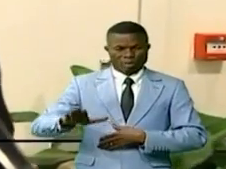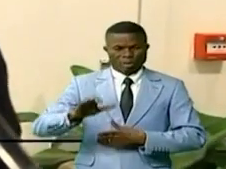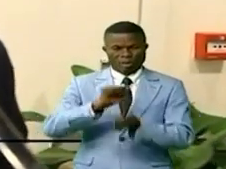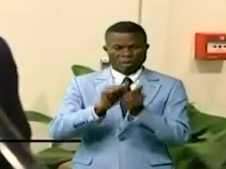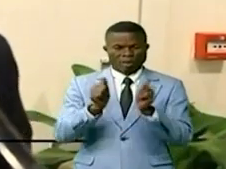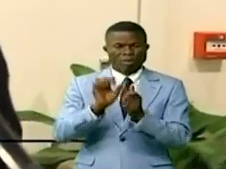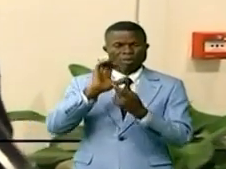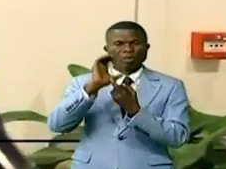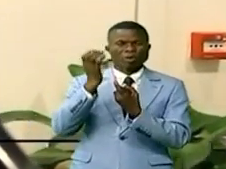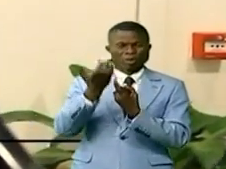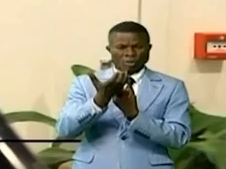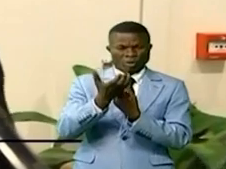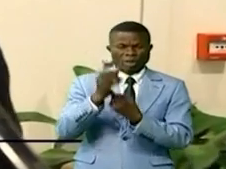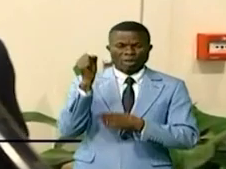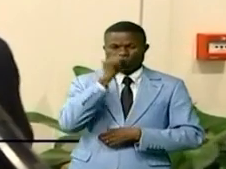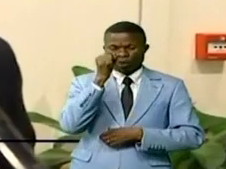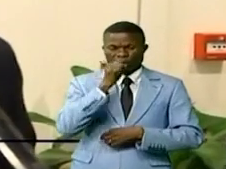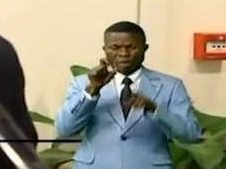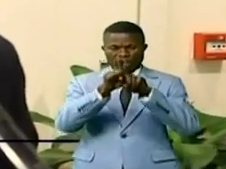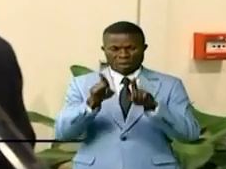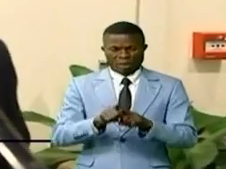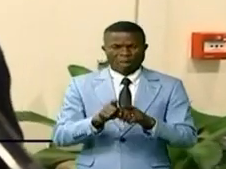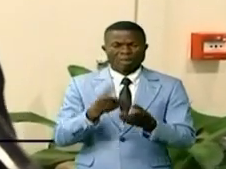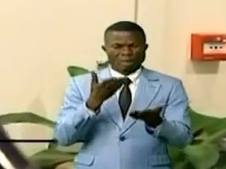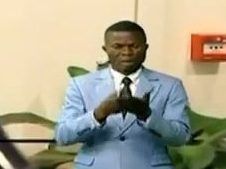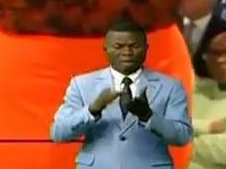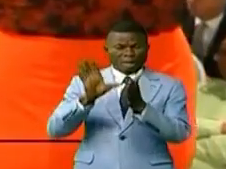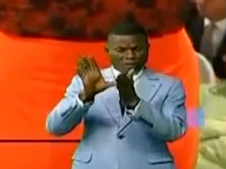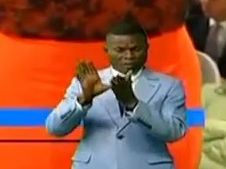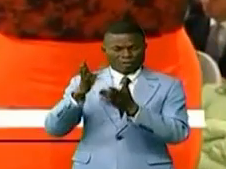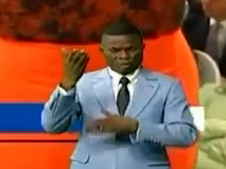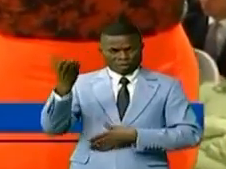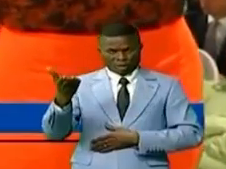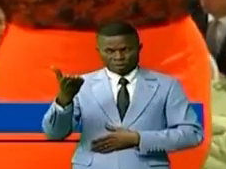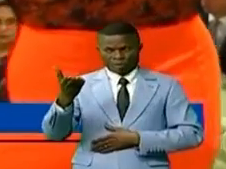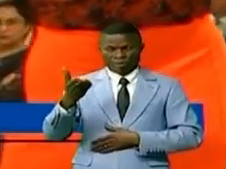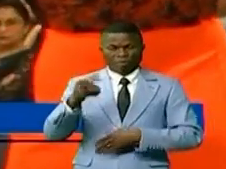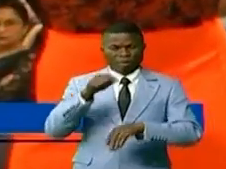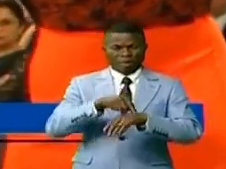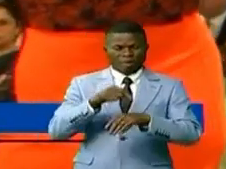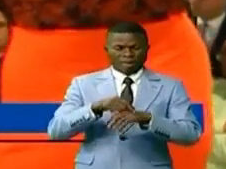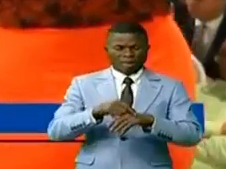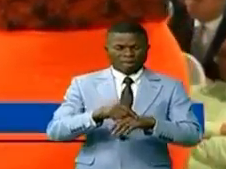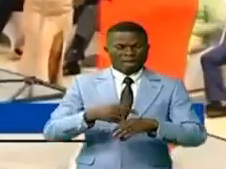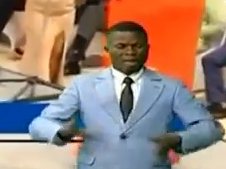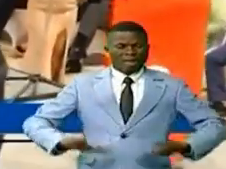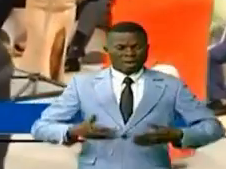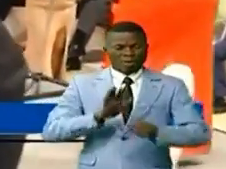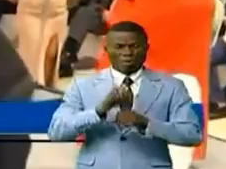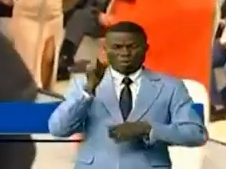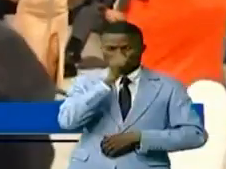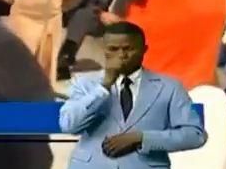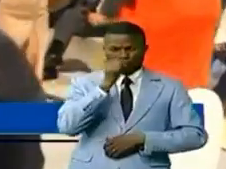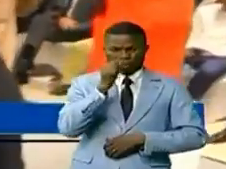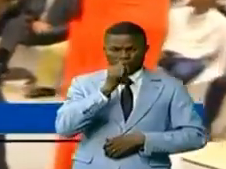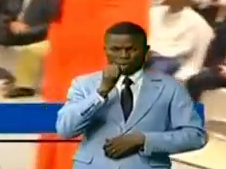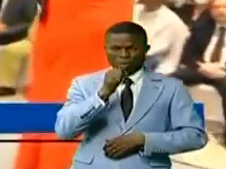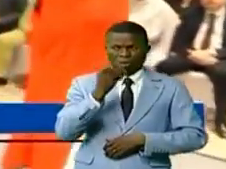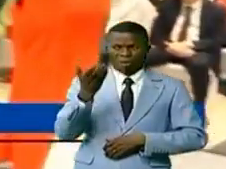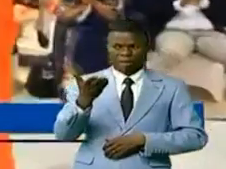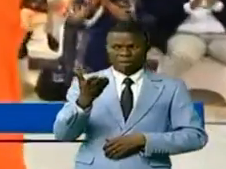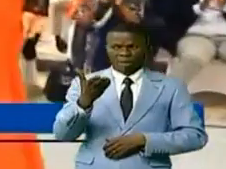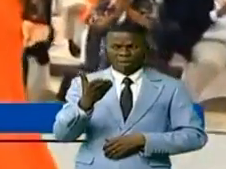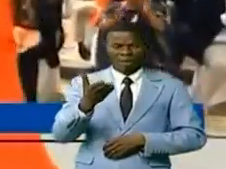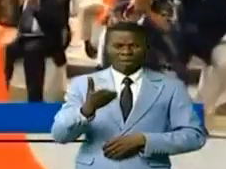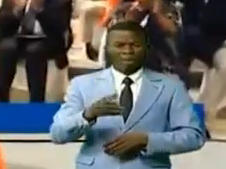de culture et pourquoi pas dans le domaine du cinéma aussi. Un moment d'évasion musicale qui a eu pour cadre le